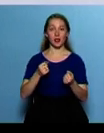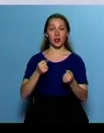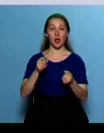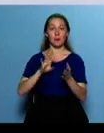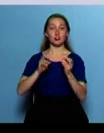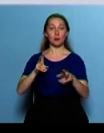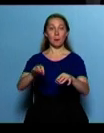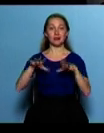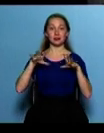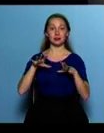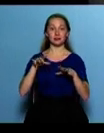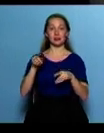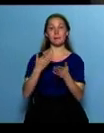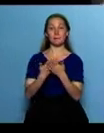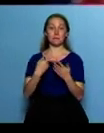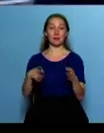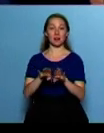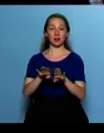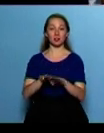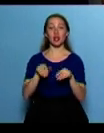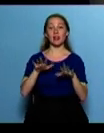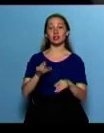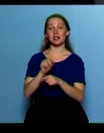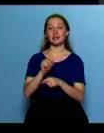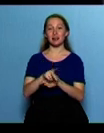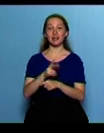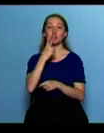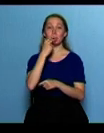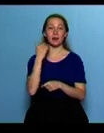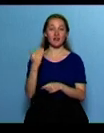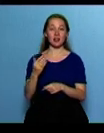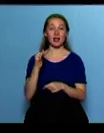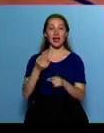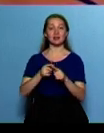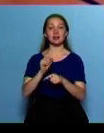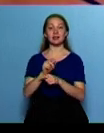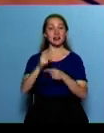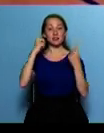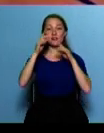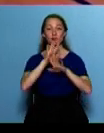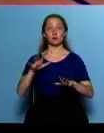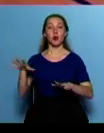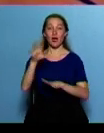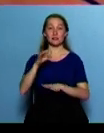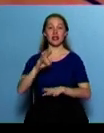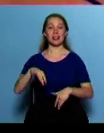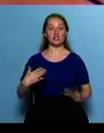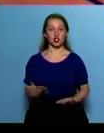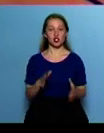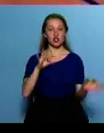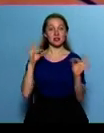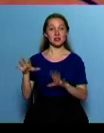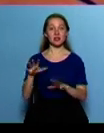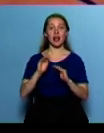будет примерно то же самое. Решать какие-либо задачи кванторианцы привыкли, но здесь задания не выдуманные, они все взяты из жизни. Ребята в